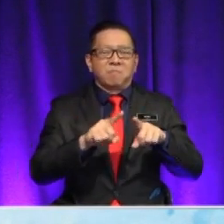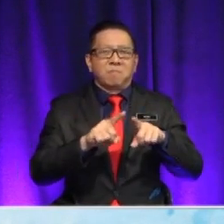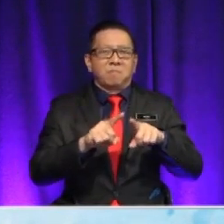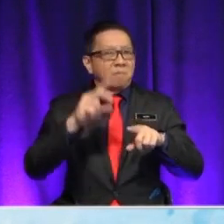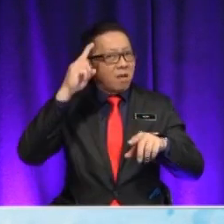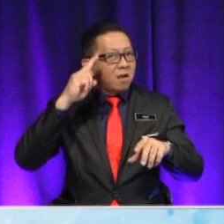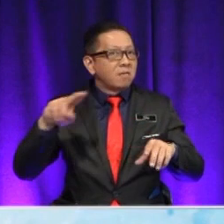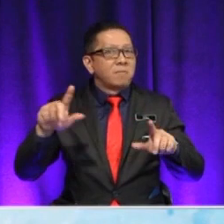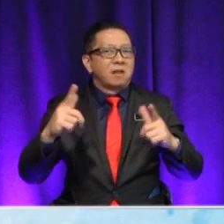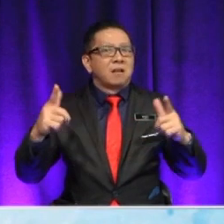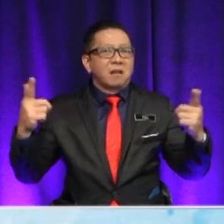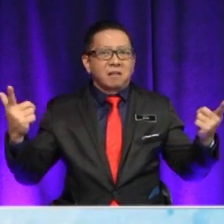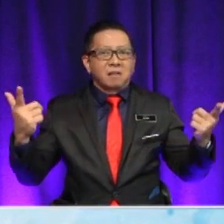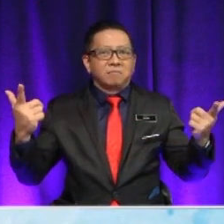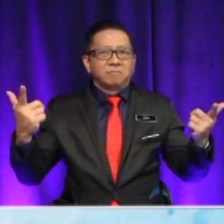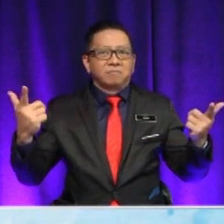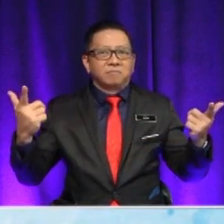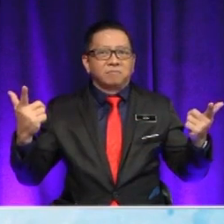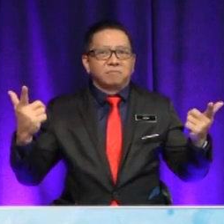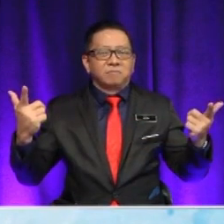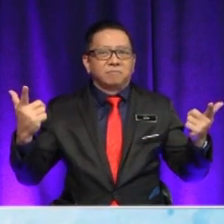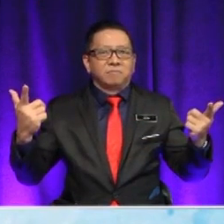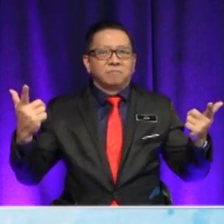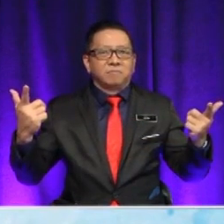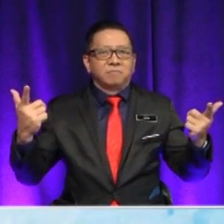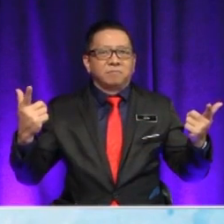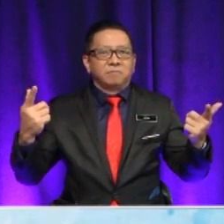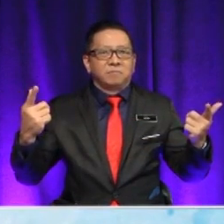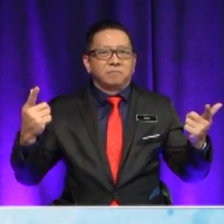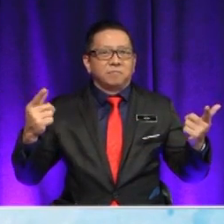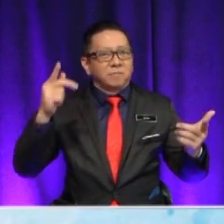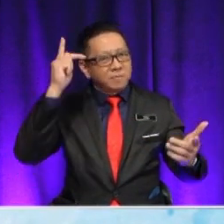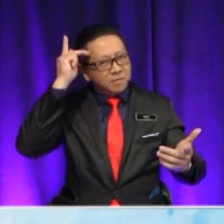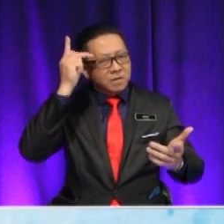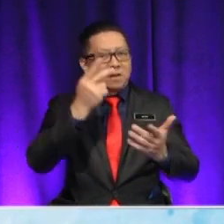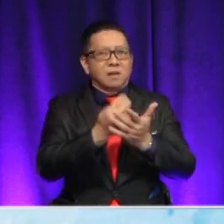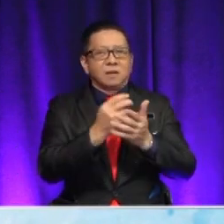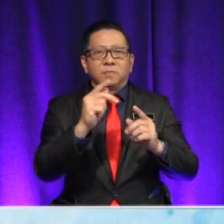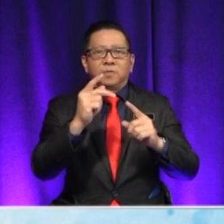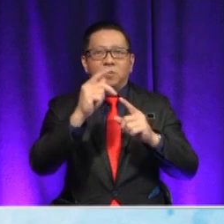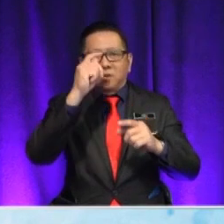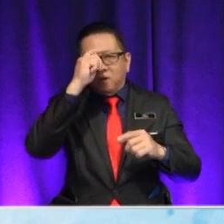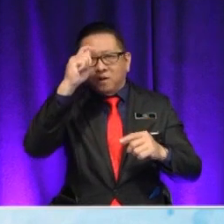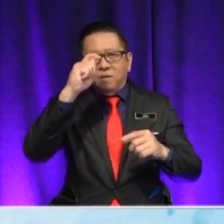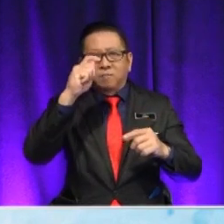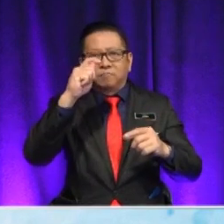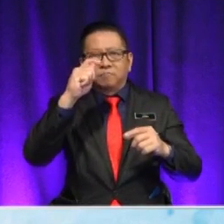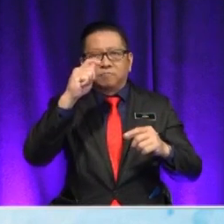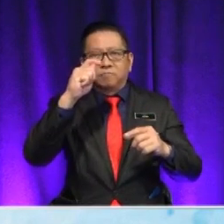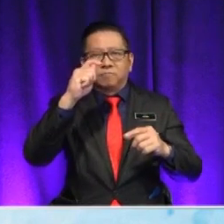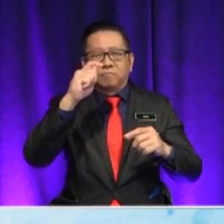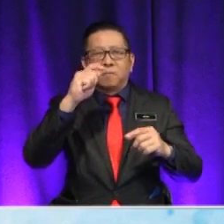Malaysia menganuti agama masing-masing. Kepercayaan kepada Tuhan dapat melahirkan masyarakat yang patuh pada